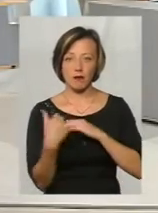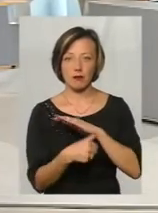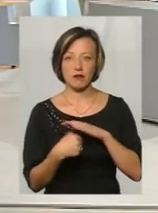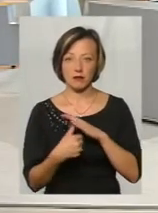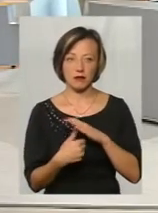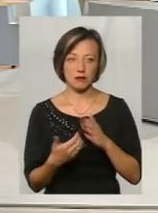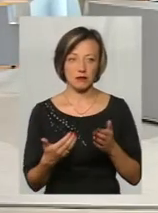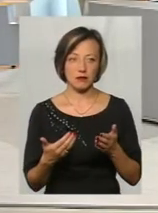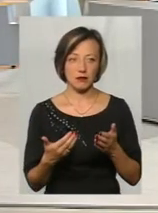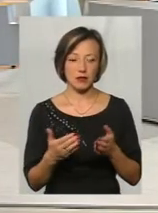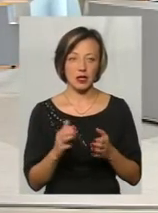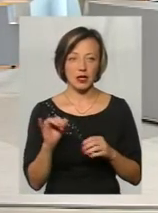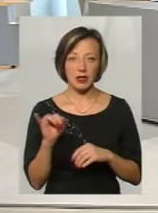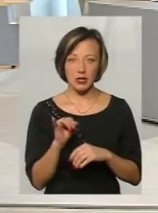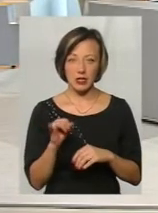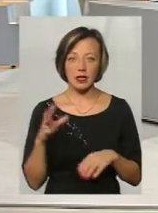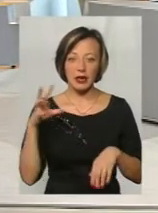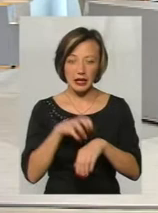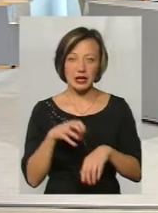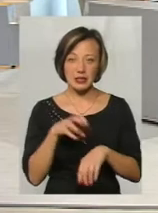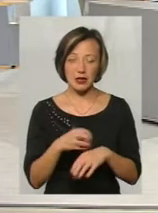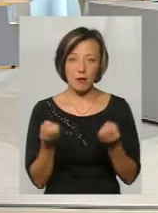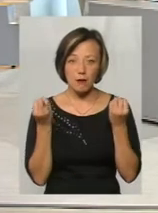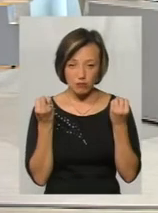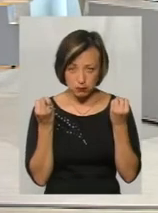собачка проходила, і вона її гризла просто